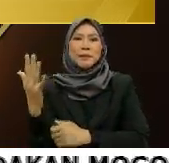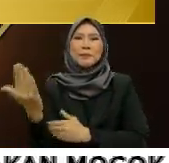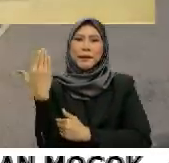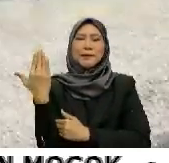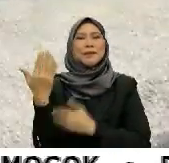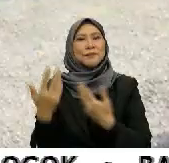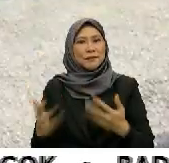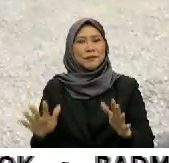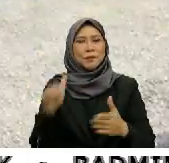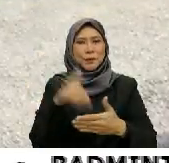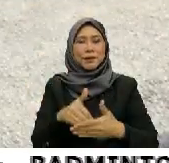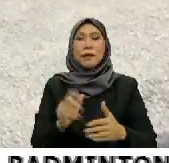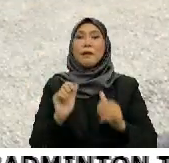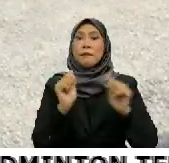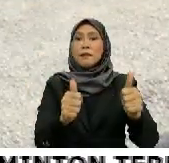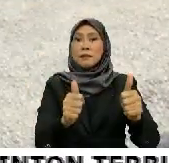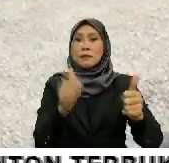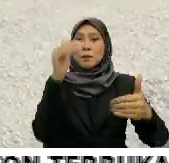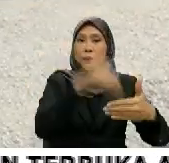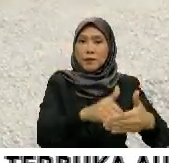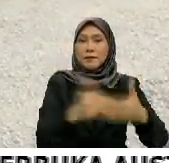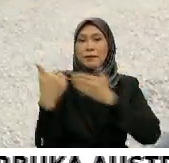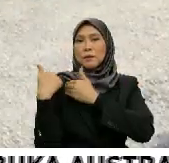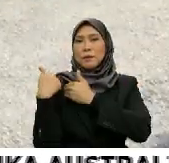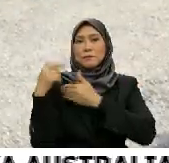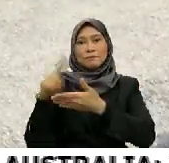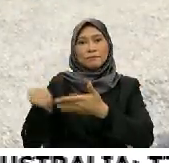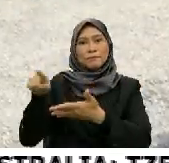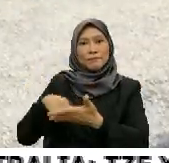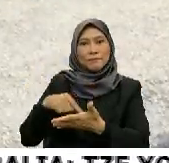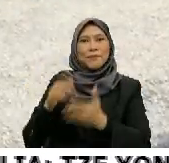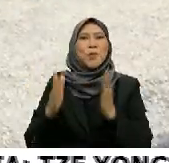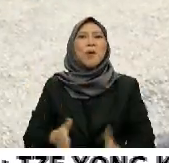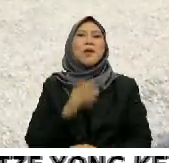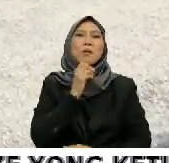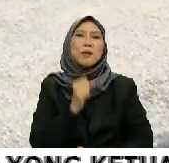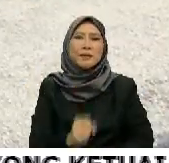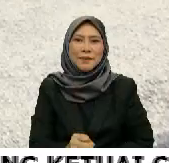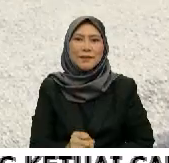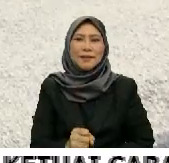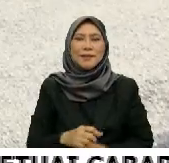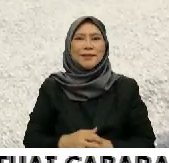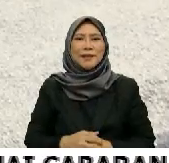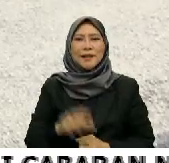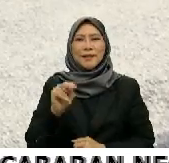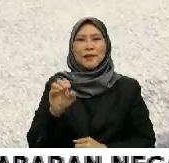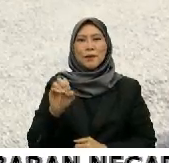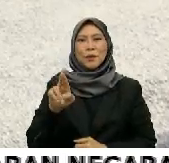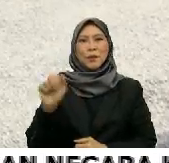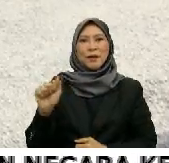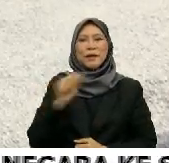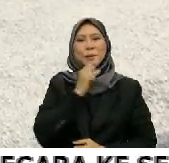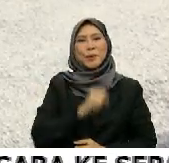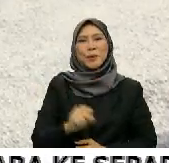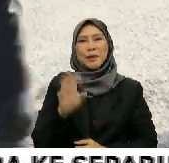pagi dan penghuni pertama yang menjalankan tanggung jawab sebagai pemudi adalah seorang warga emas yaitu eee panora